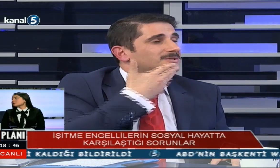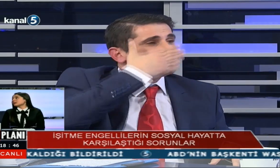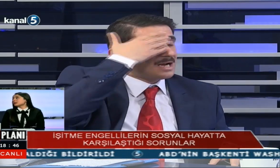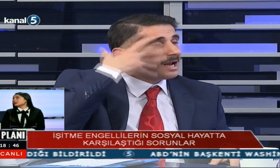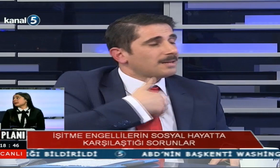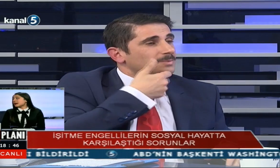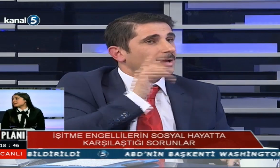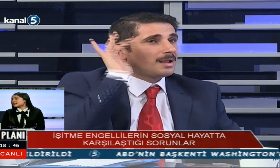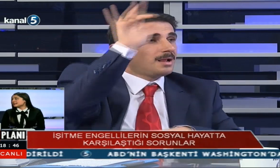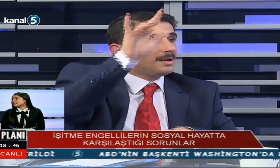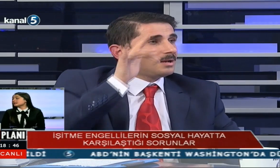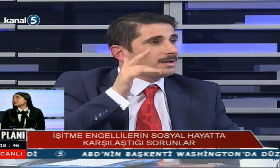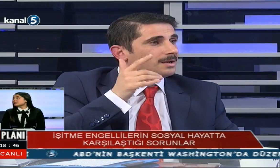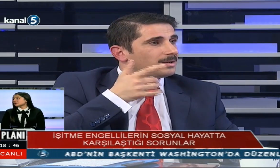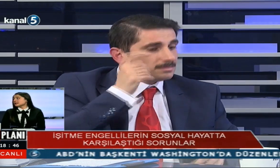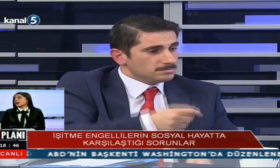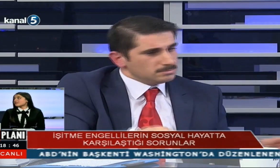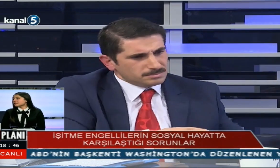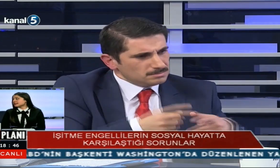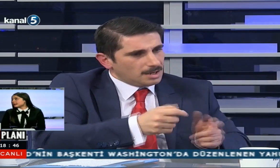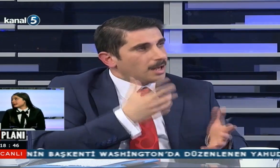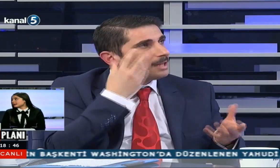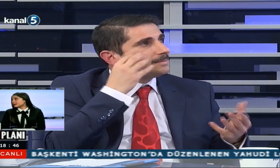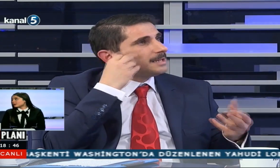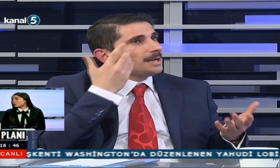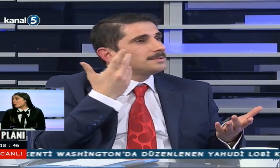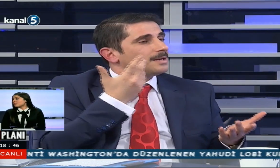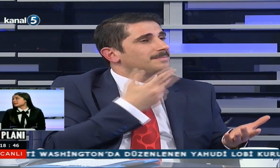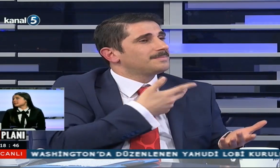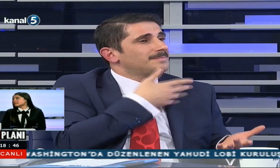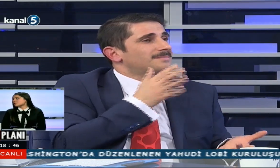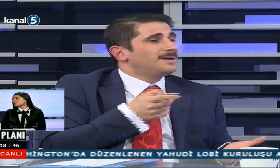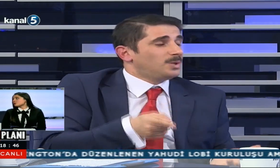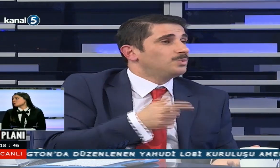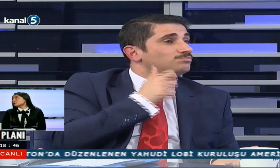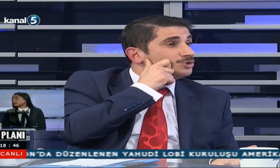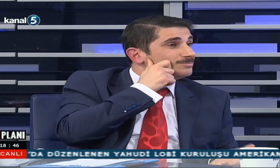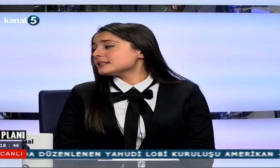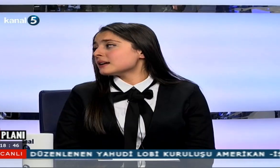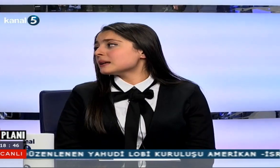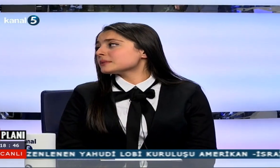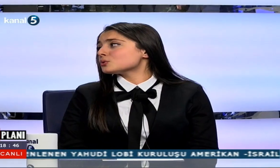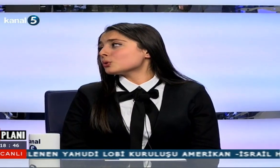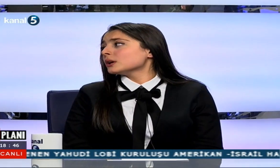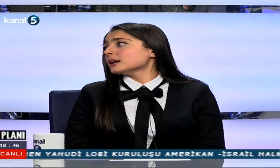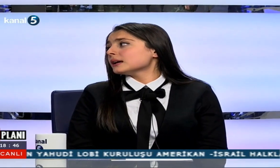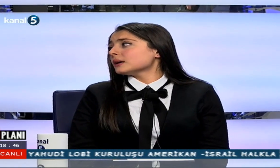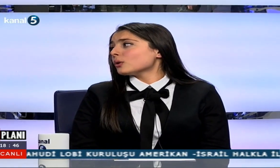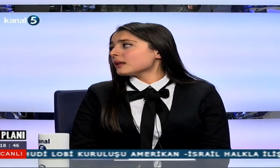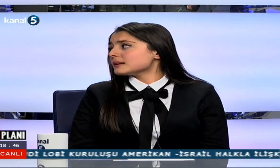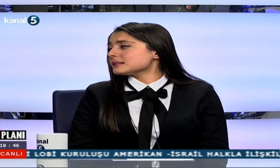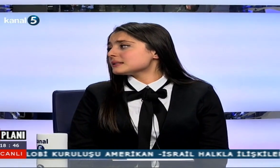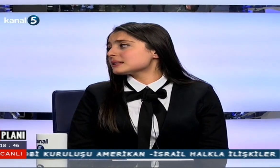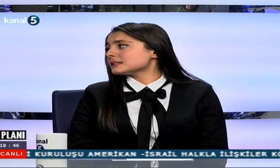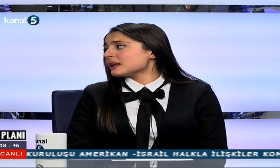ama engelli bireyleri hayvan yerine koymamanızı istiyoruz. Çünkü ciddi anlamda çok o